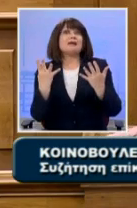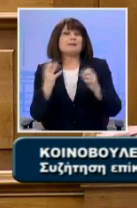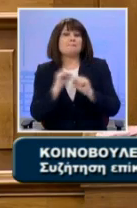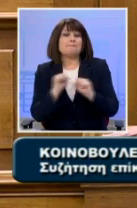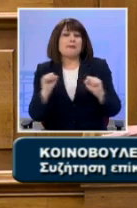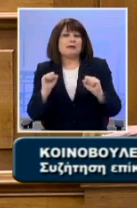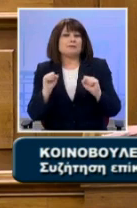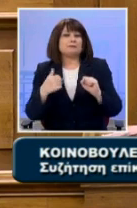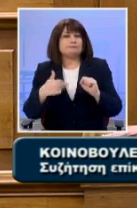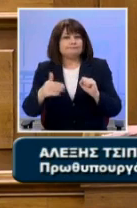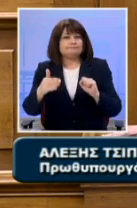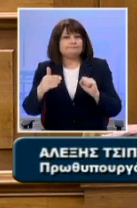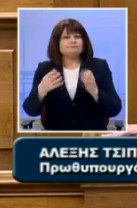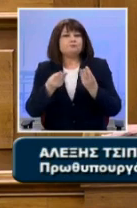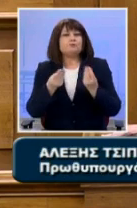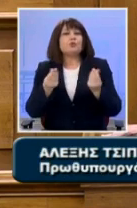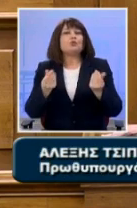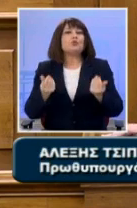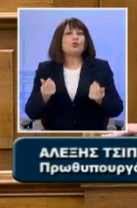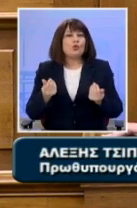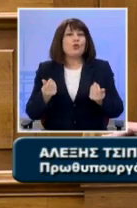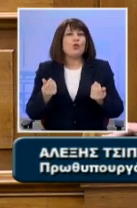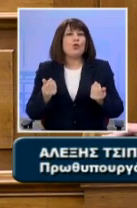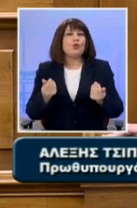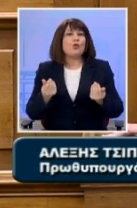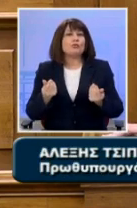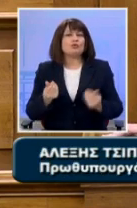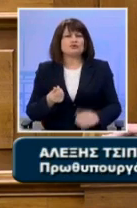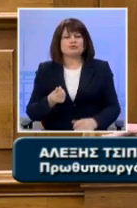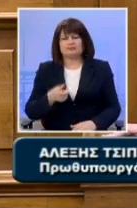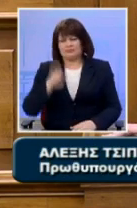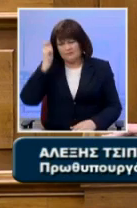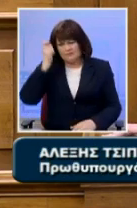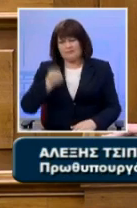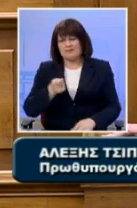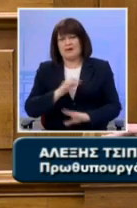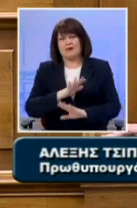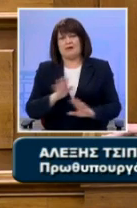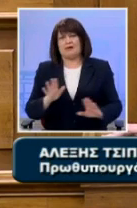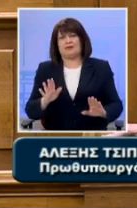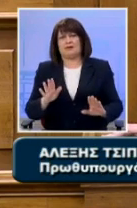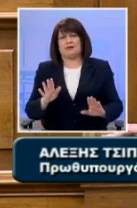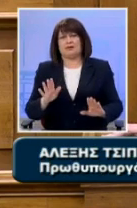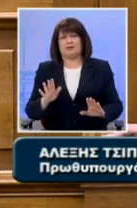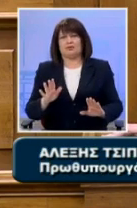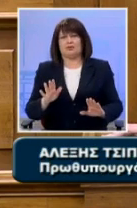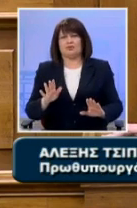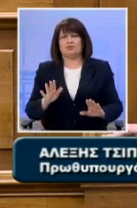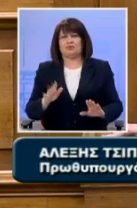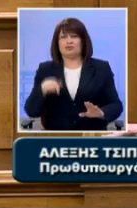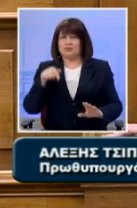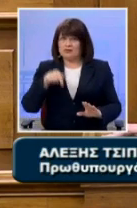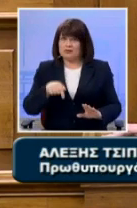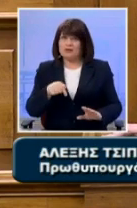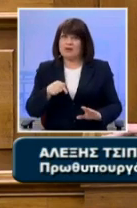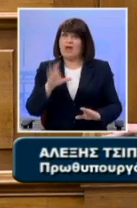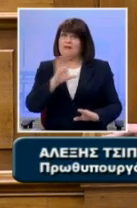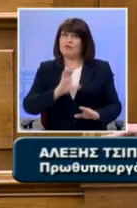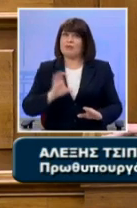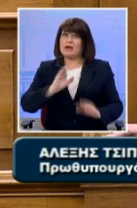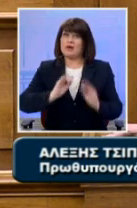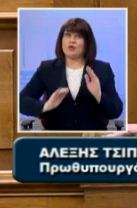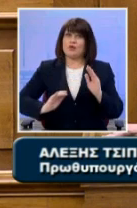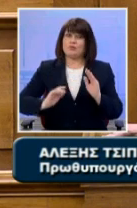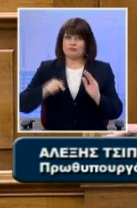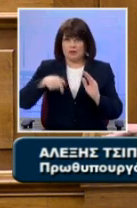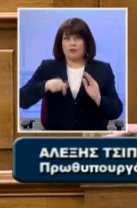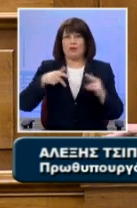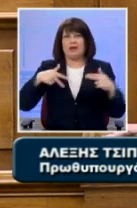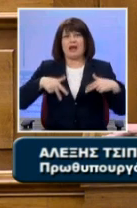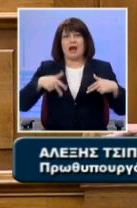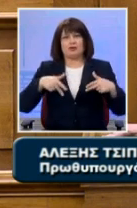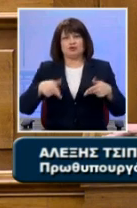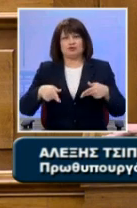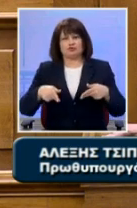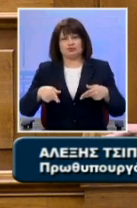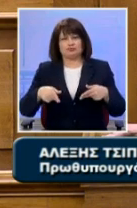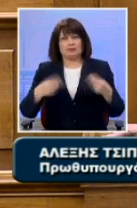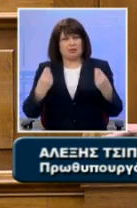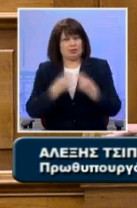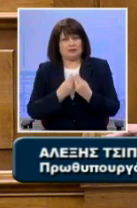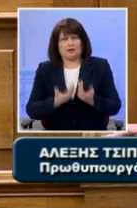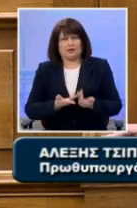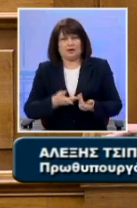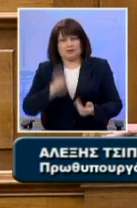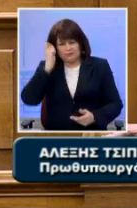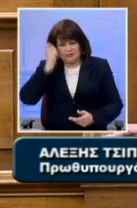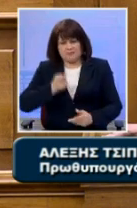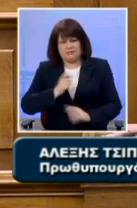Αλλά με έναν τρόπο που ήταν αδιανόητος για ένα ανεπτυγμένο δυτικό ευρωπαϊκό κράτος. Ο τρόπος με τον